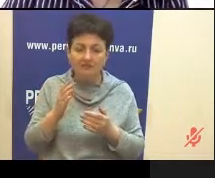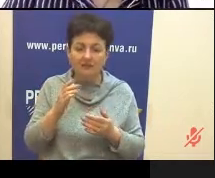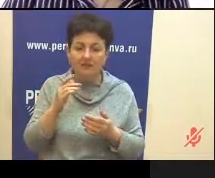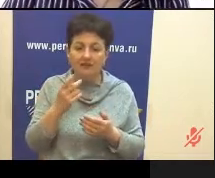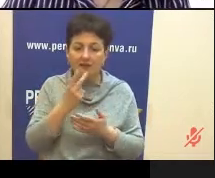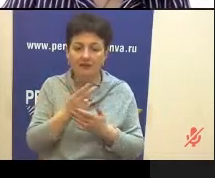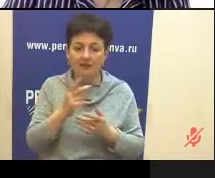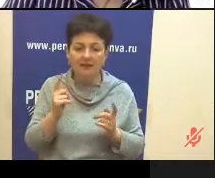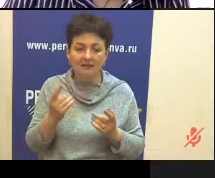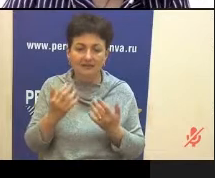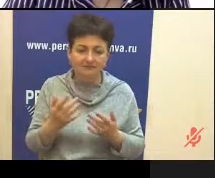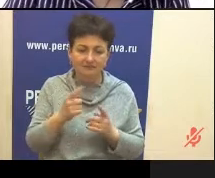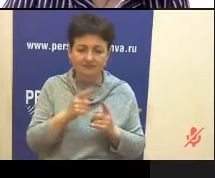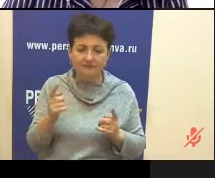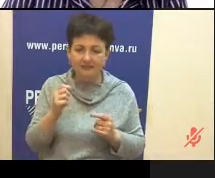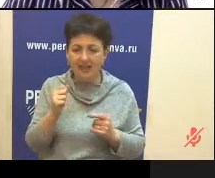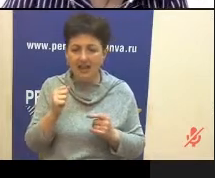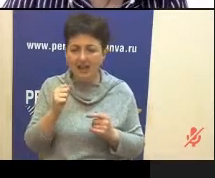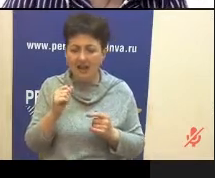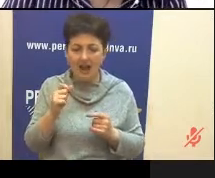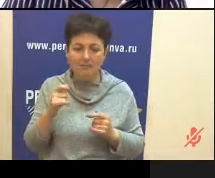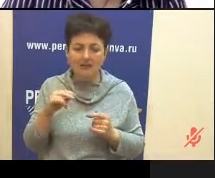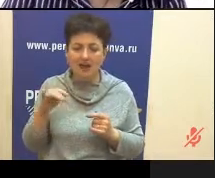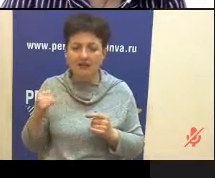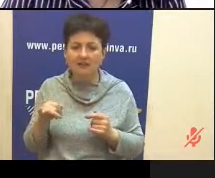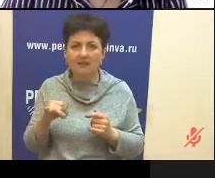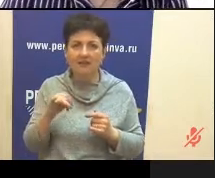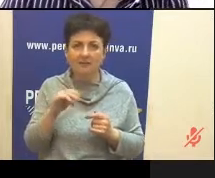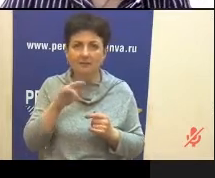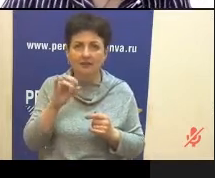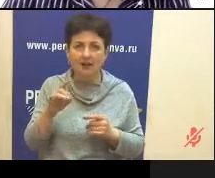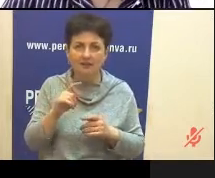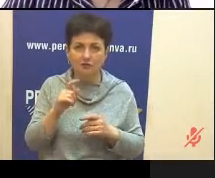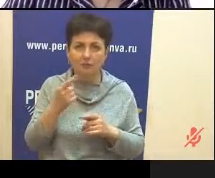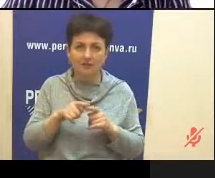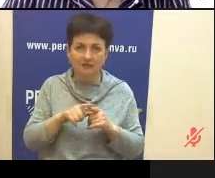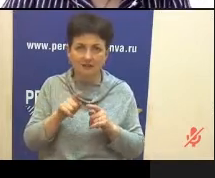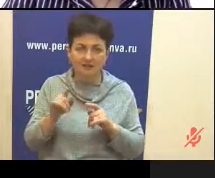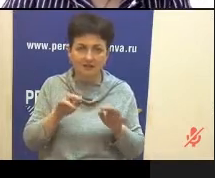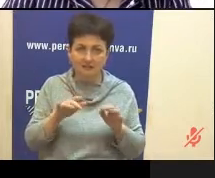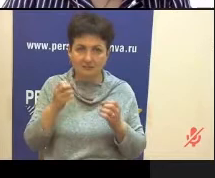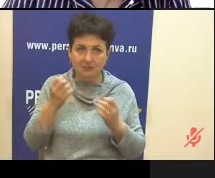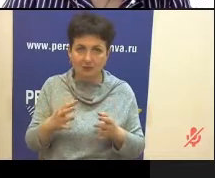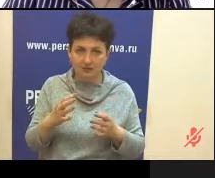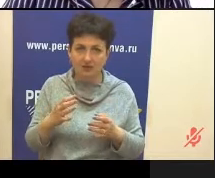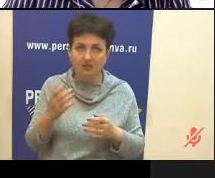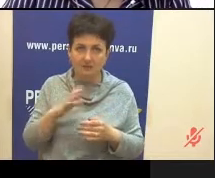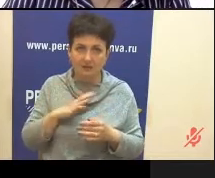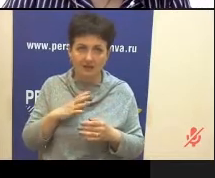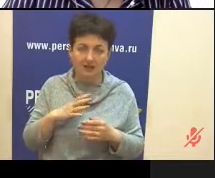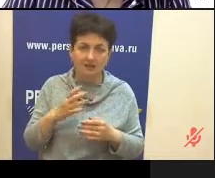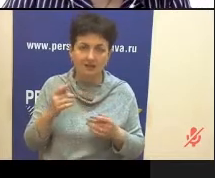какие критерии, показатели, измерители, KPI, как угодно важно встраивать в пиар, чтобы эта деятельность была для